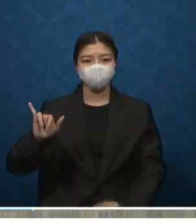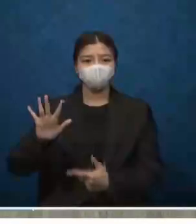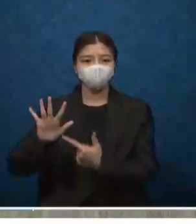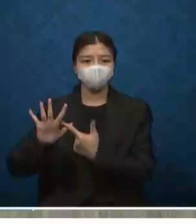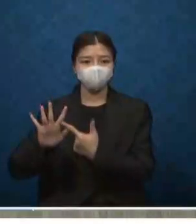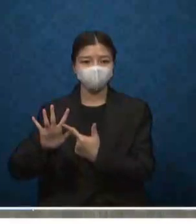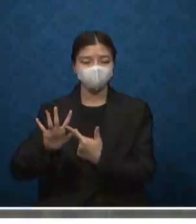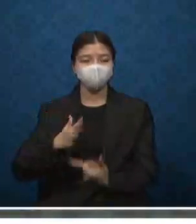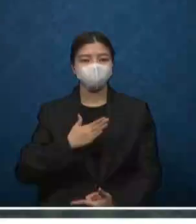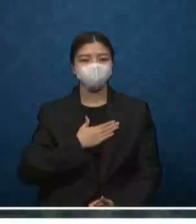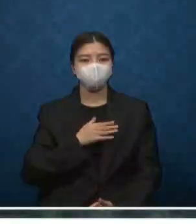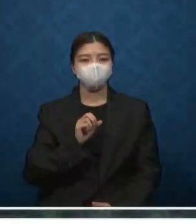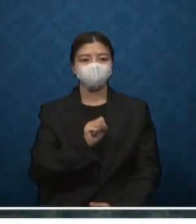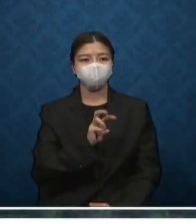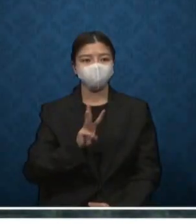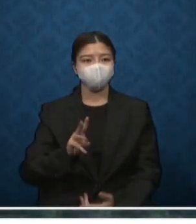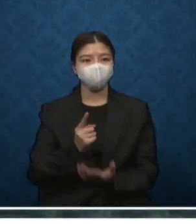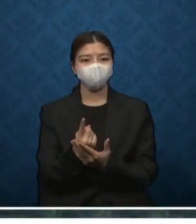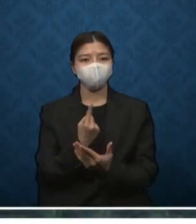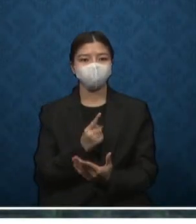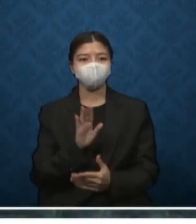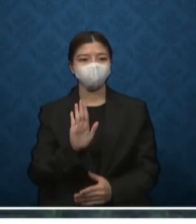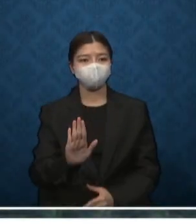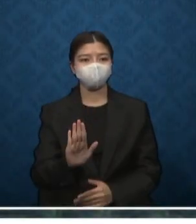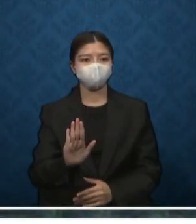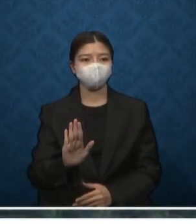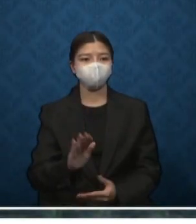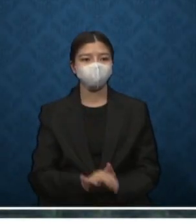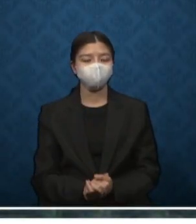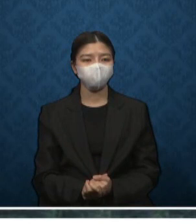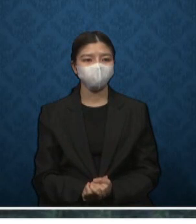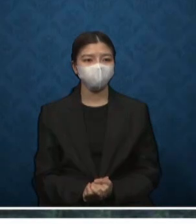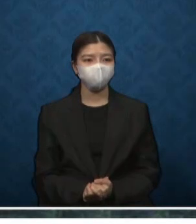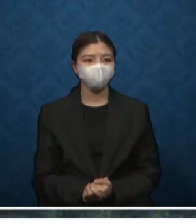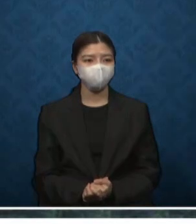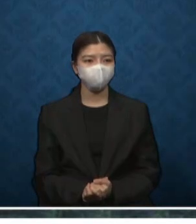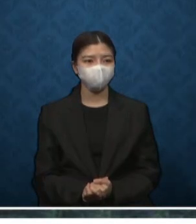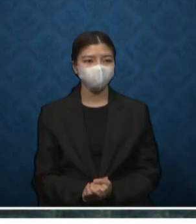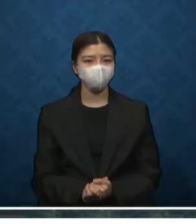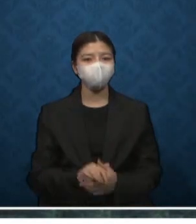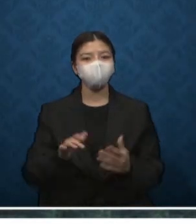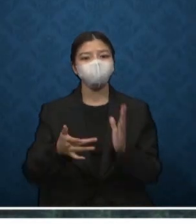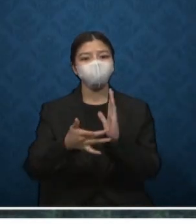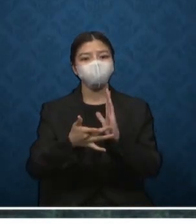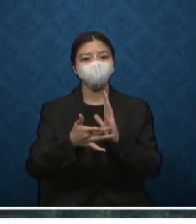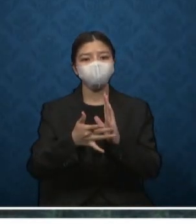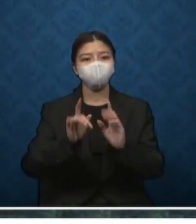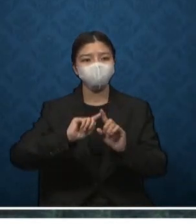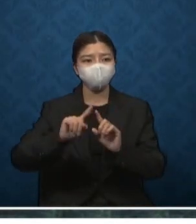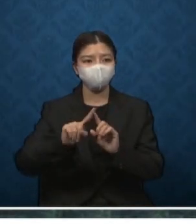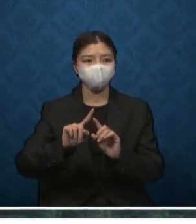านะผู้แทนของคณะกรรมการการเทคโนโลยีสารสนเทศการสื่อสารและการโทรคมนาคมวุฒิสภ